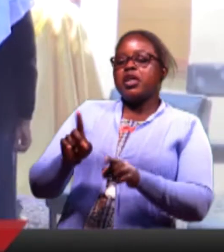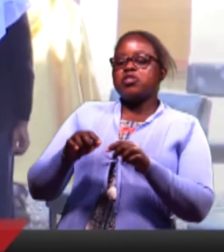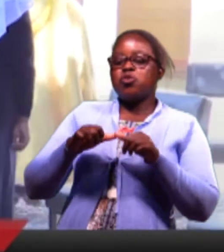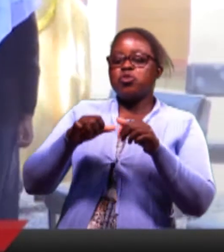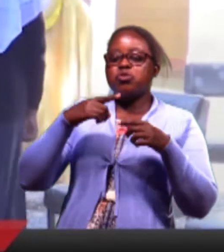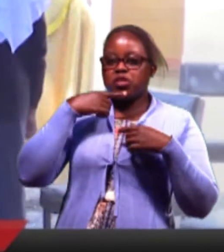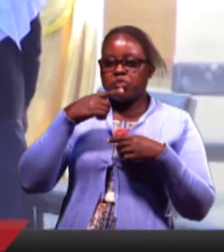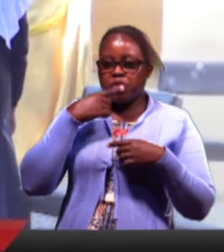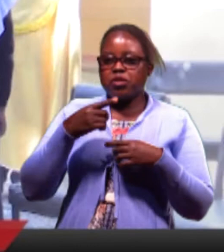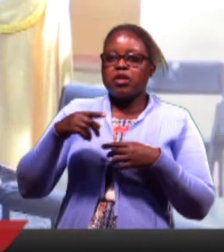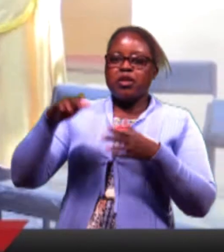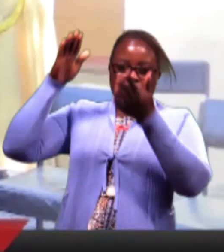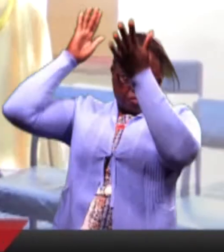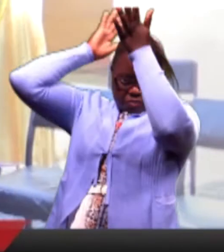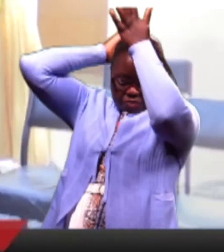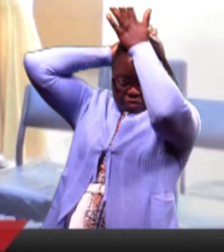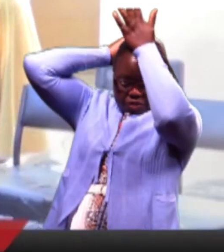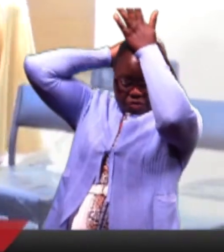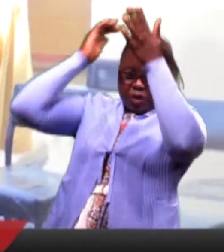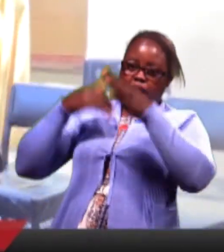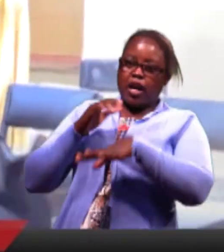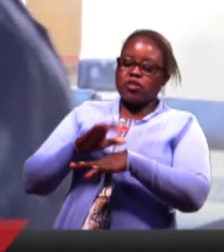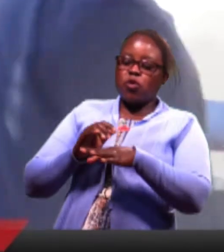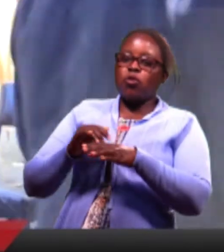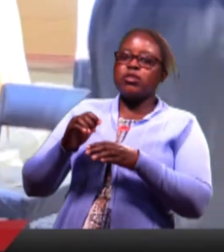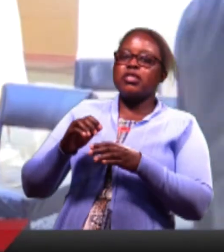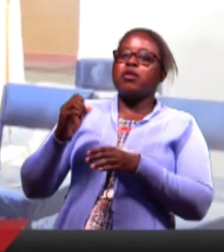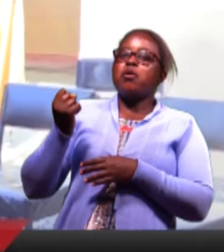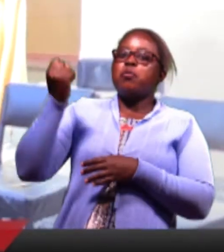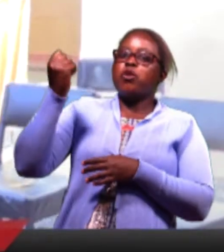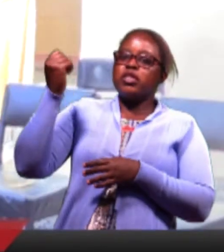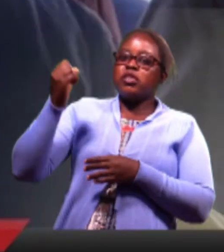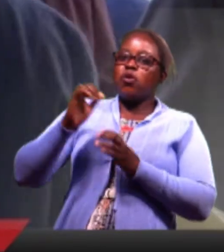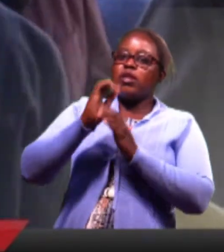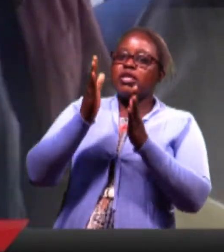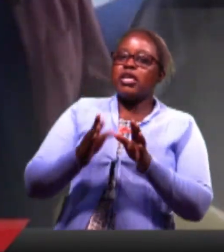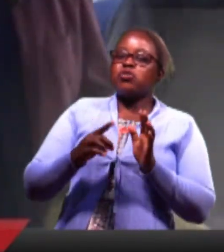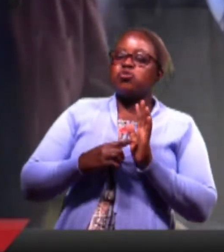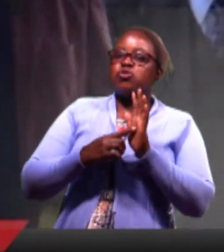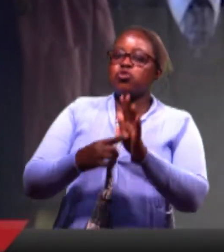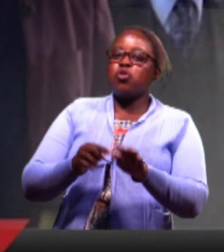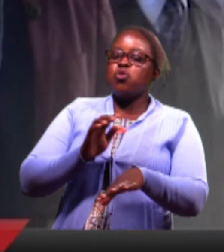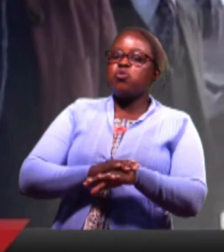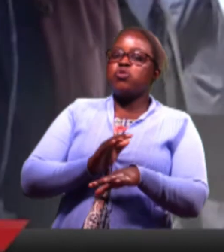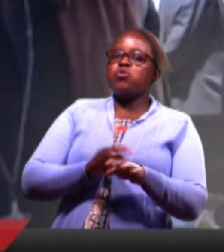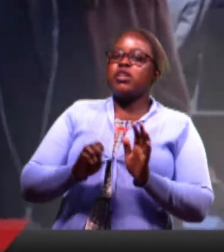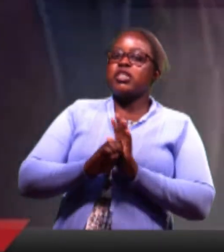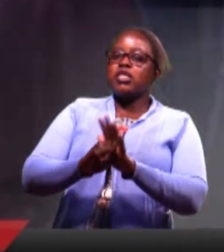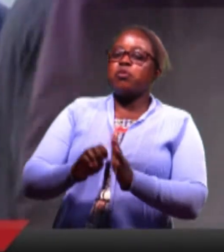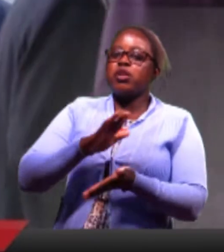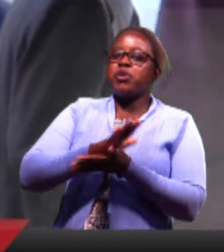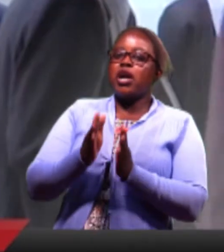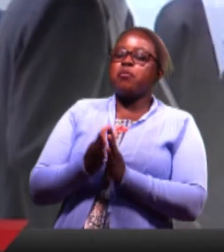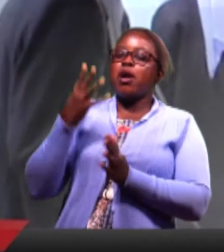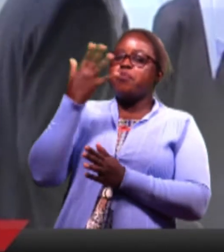Yeah? Katika hotuba yake ya amani, askofu mkuu ametoa mwito kwa wanasiasa kudhihirisha mfano mwema kwa kuwa